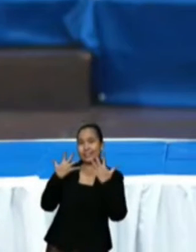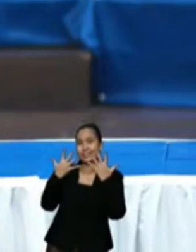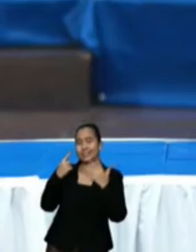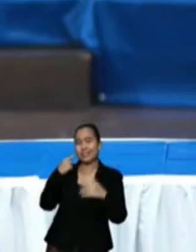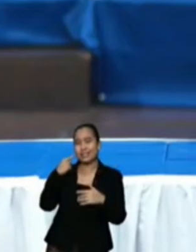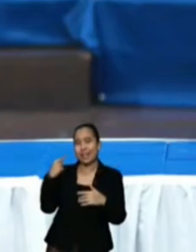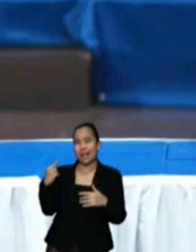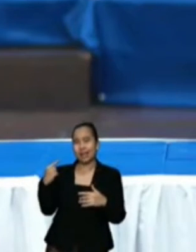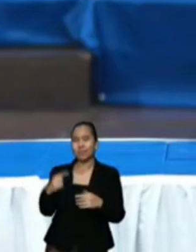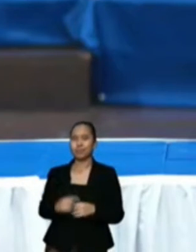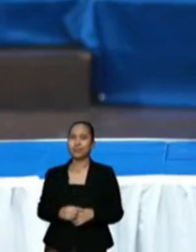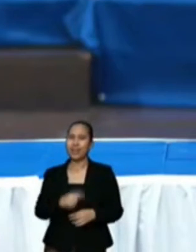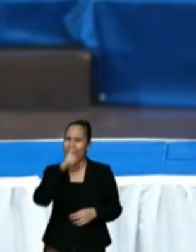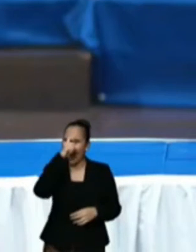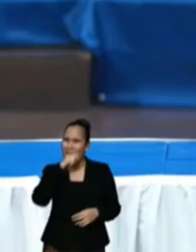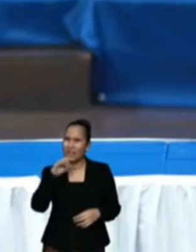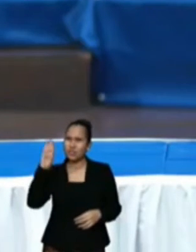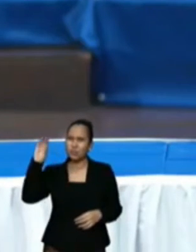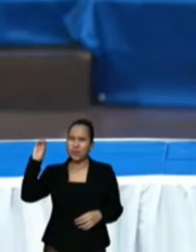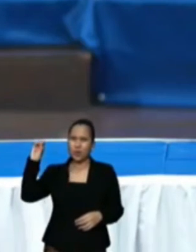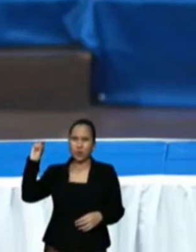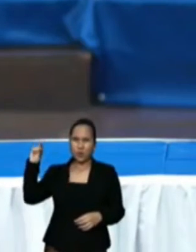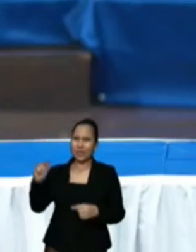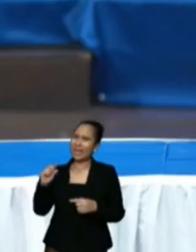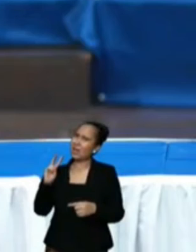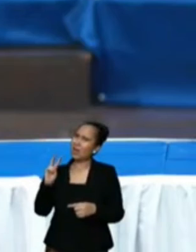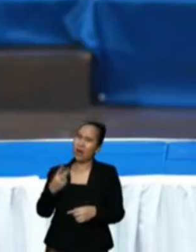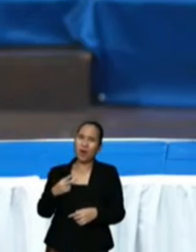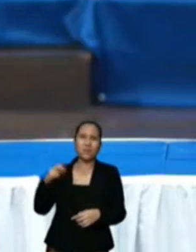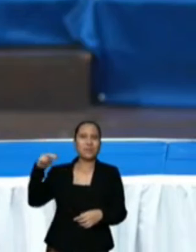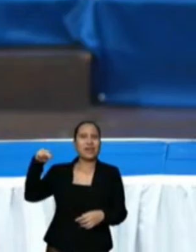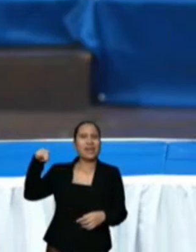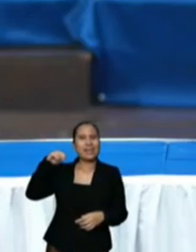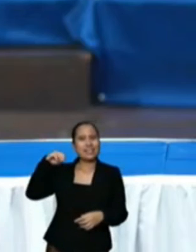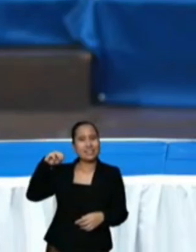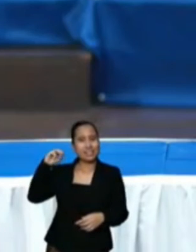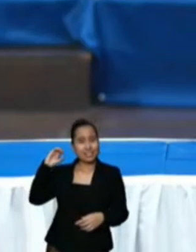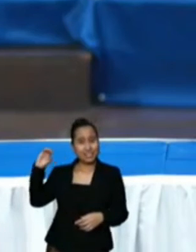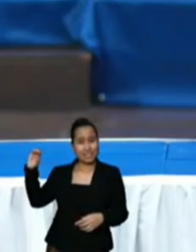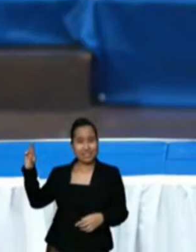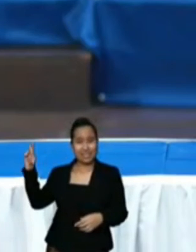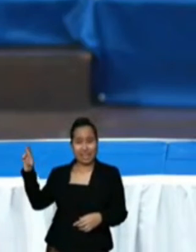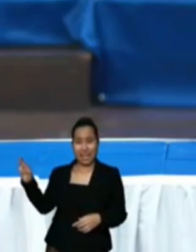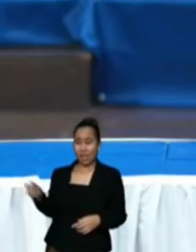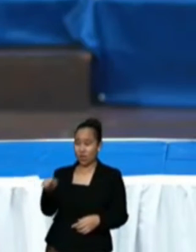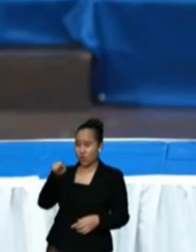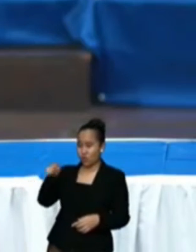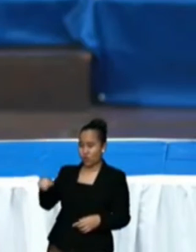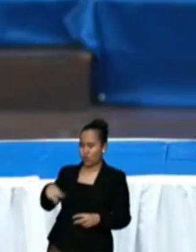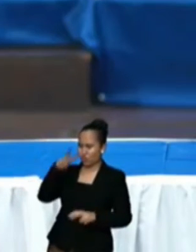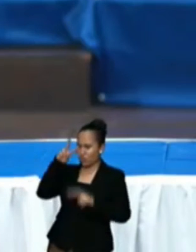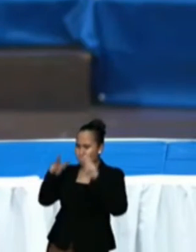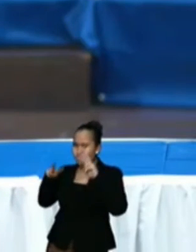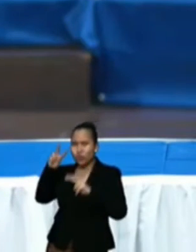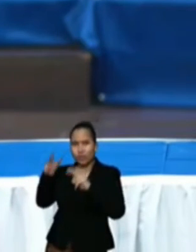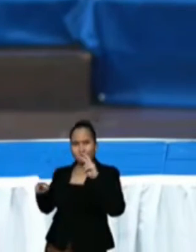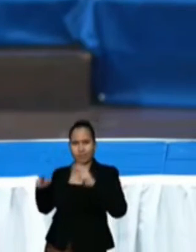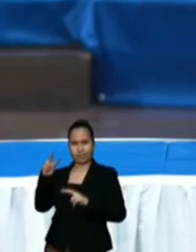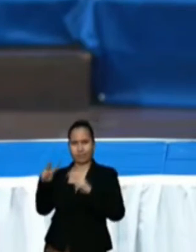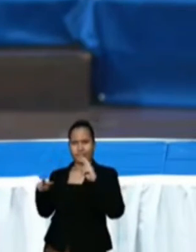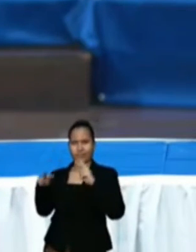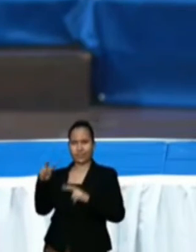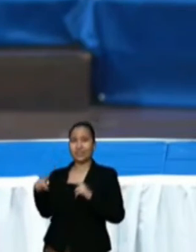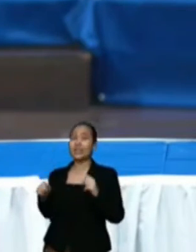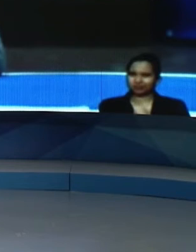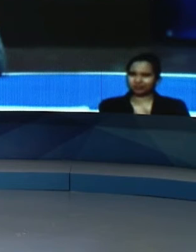indien BOG of NCCR of een andere overheidsinstantie het nodig vindt u op te sporen, op te zoeken, dat u dan wel op